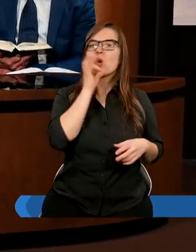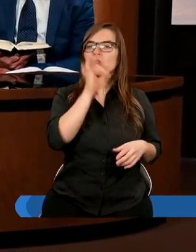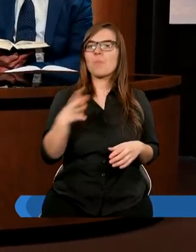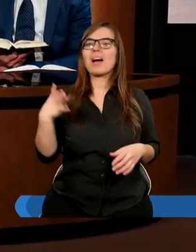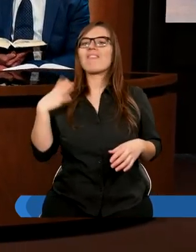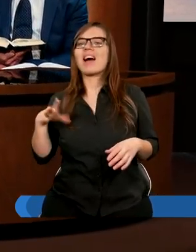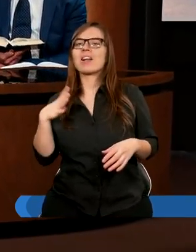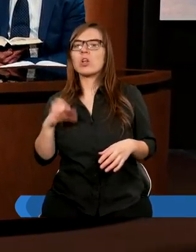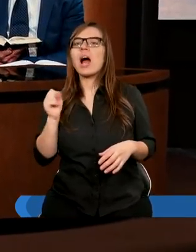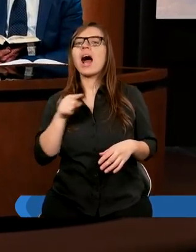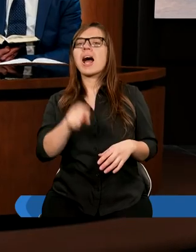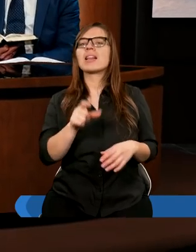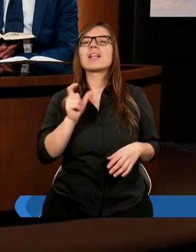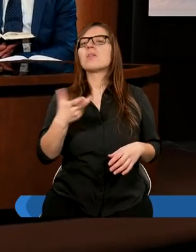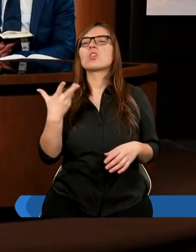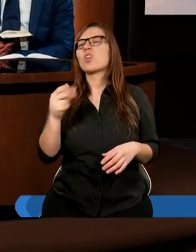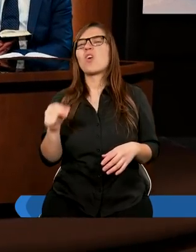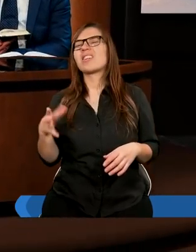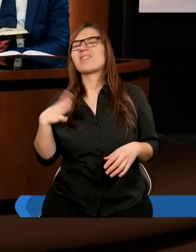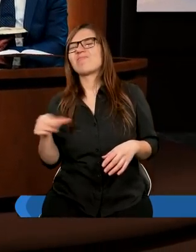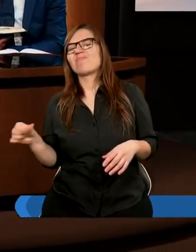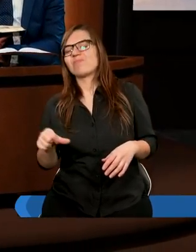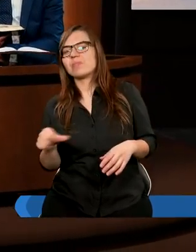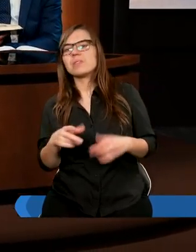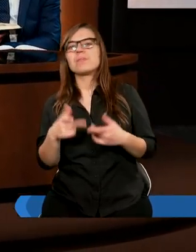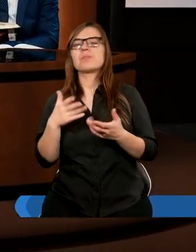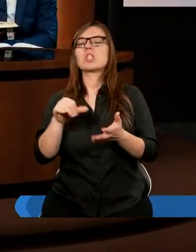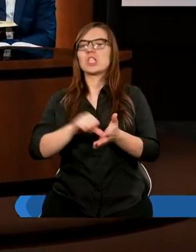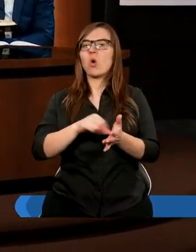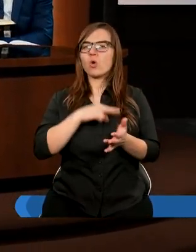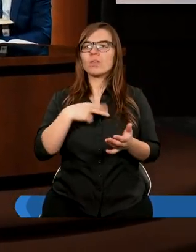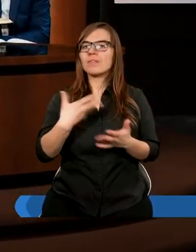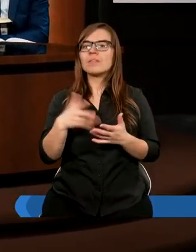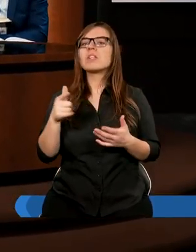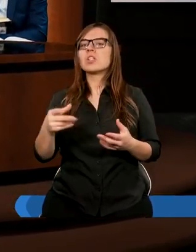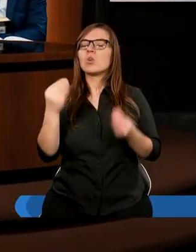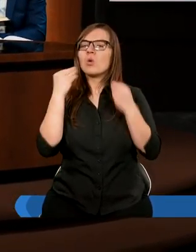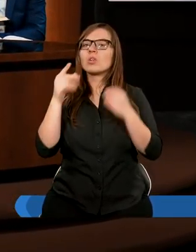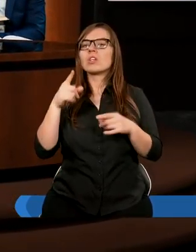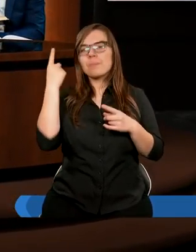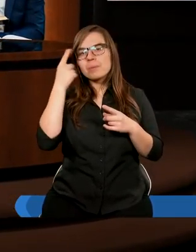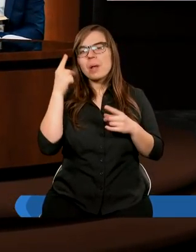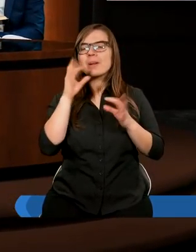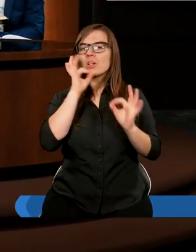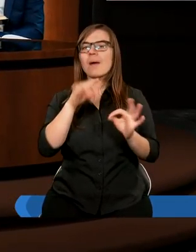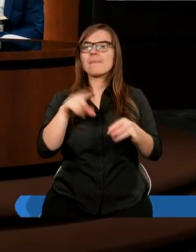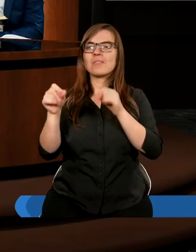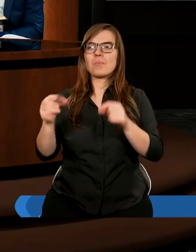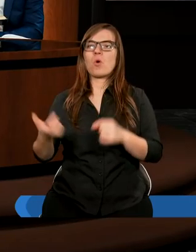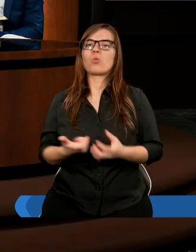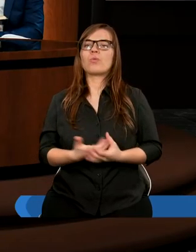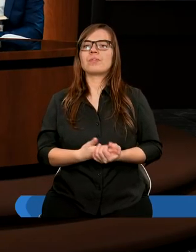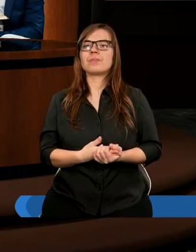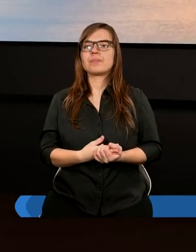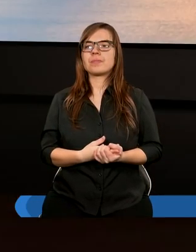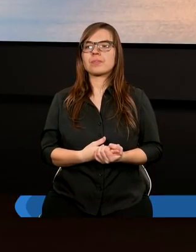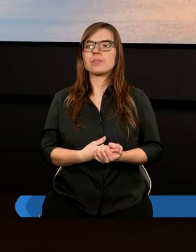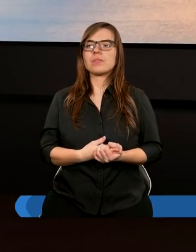wartościowe, a tym, co niewarte naszych środków, uczy Bóg przez Słowo Boże. Zobaczcie,